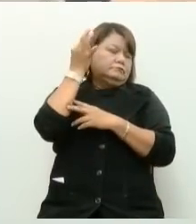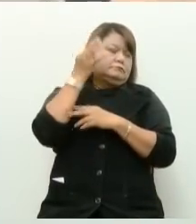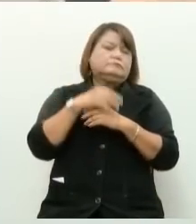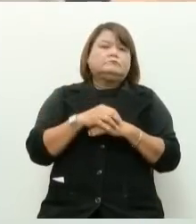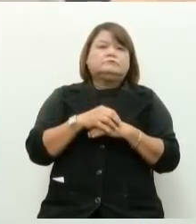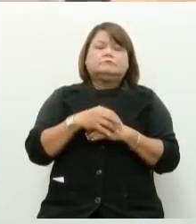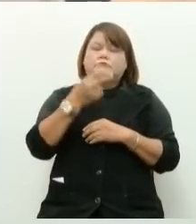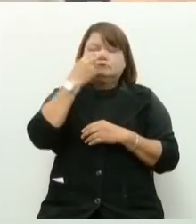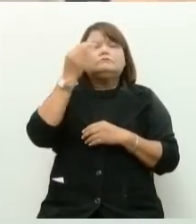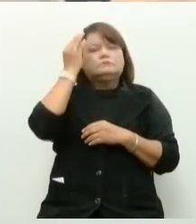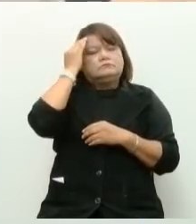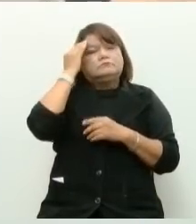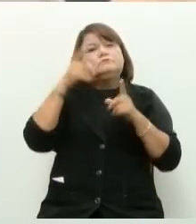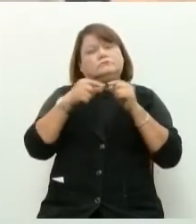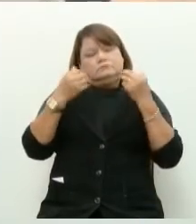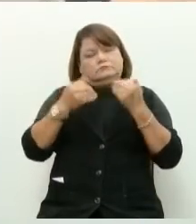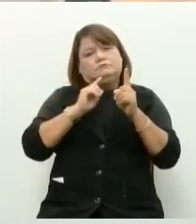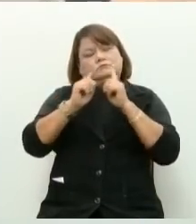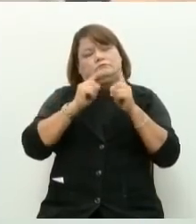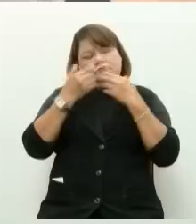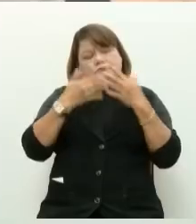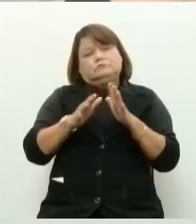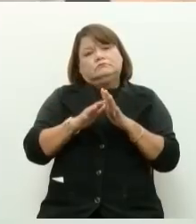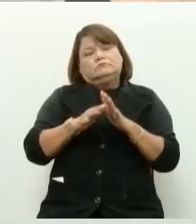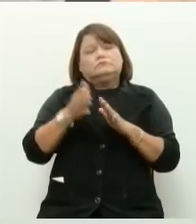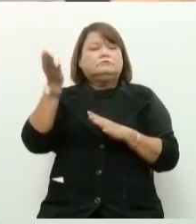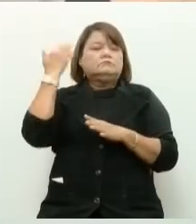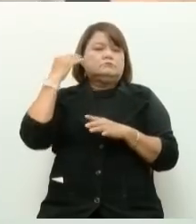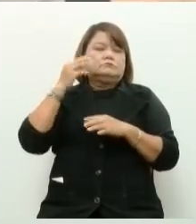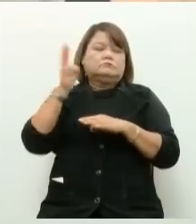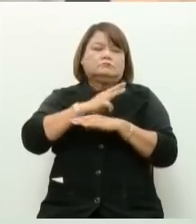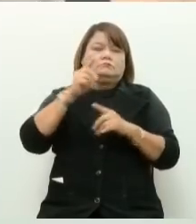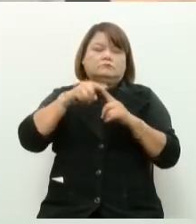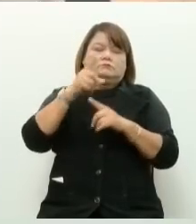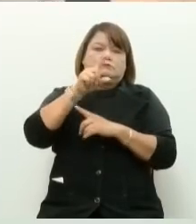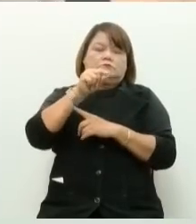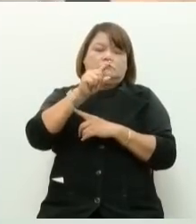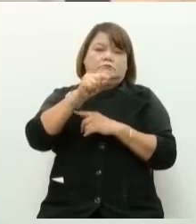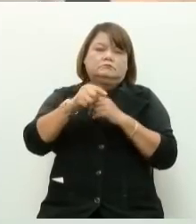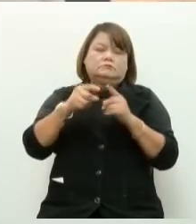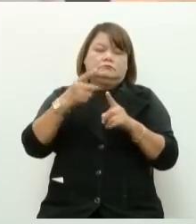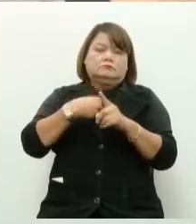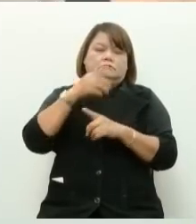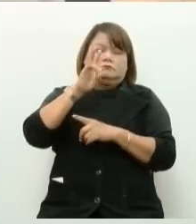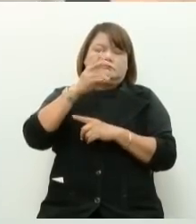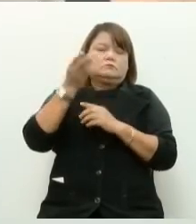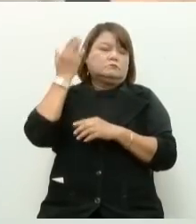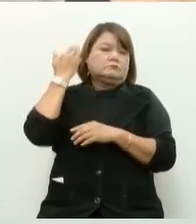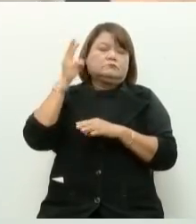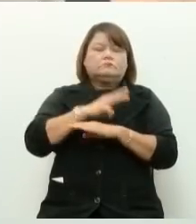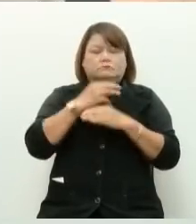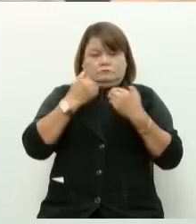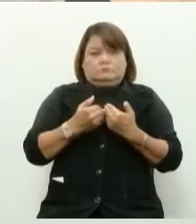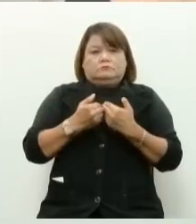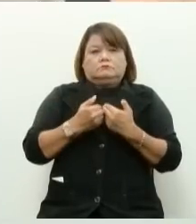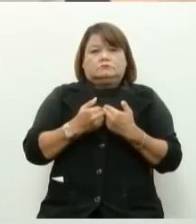ก็จะทราบดีว่าเรื่องนี้ได้พูดคุยกันไปแล้วนะคะเมื่อวันที่20กรกฎาคมที่ผ่านมาและในวันนี้ก็ถือว่า